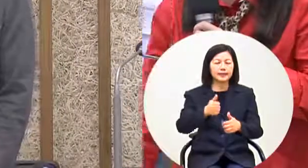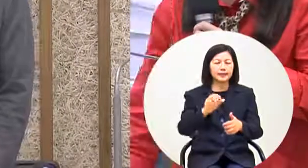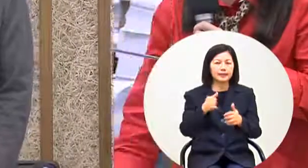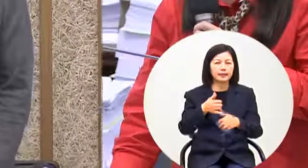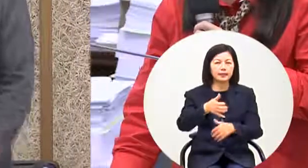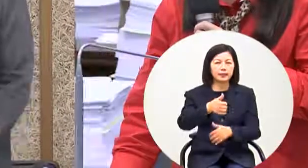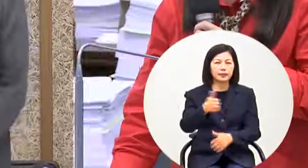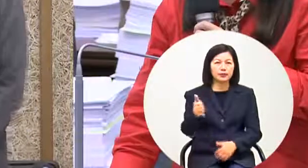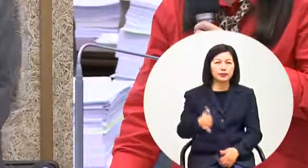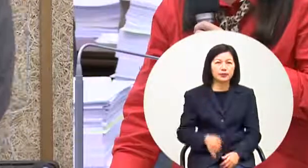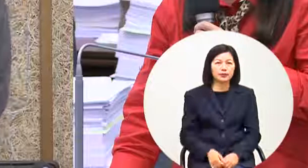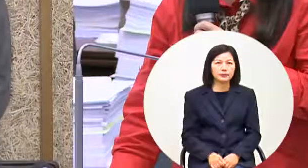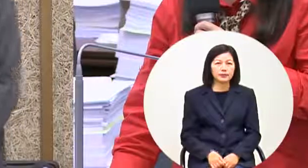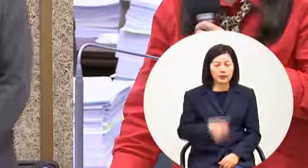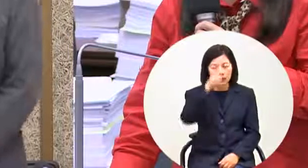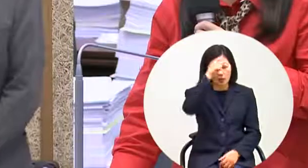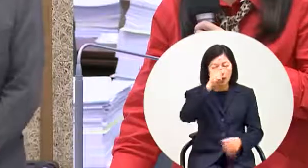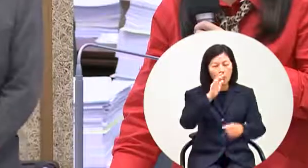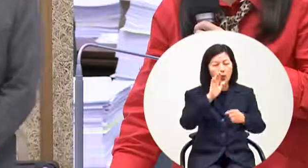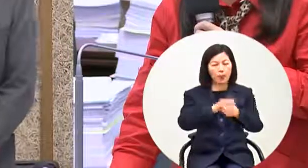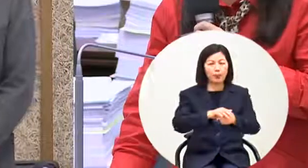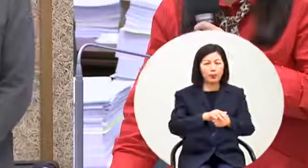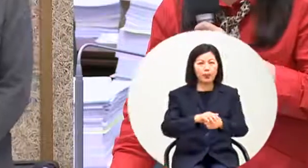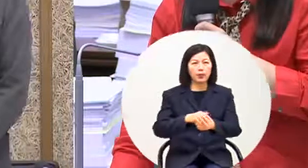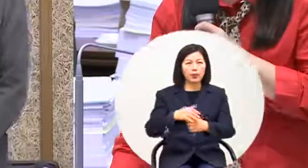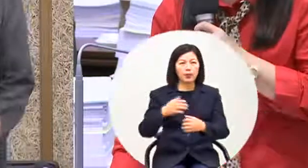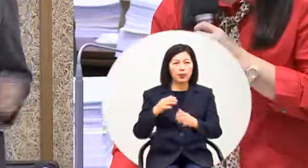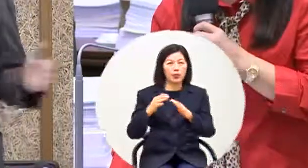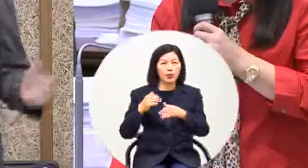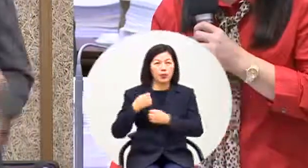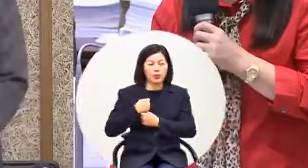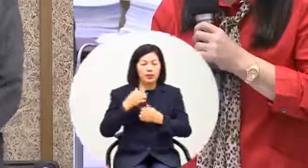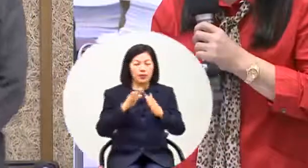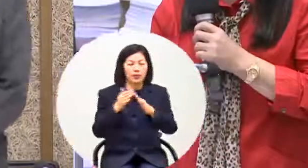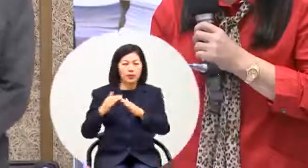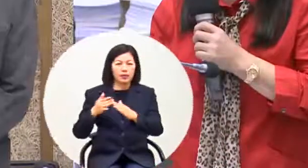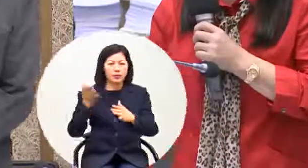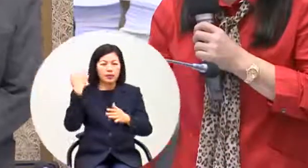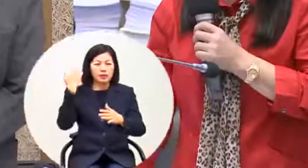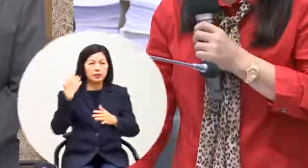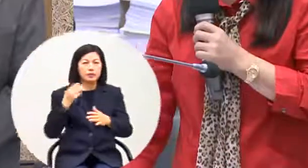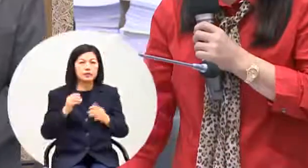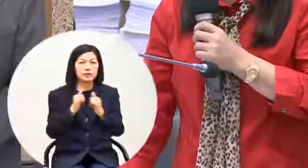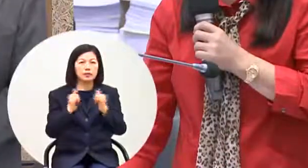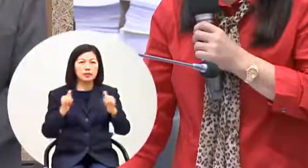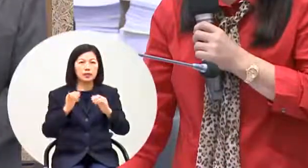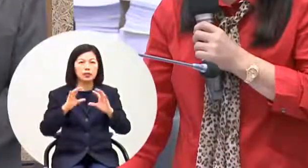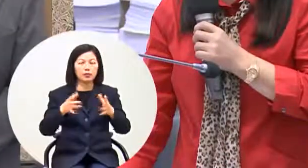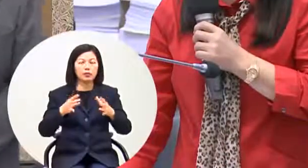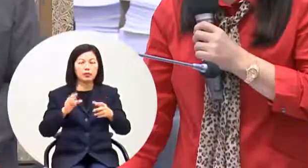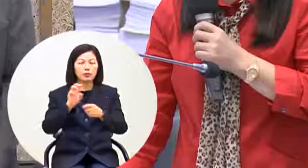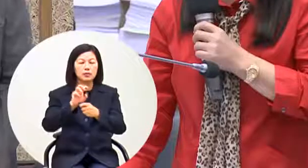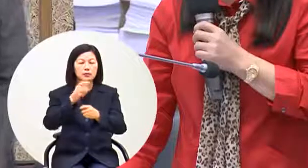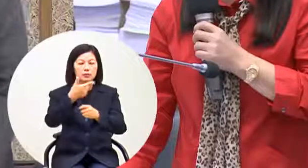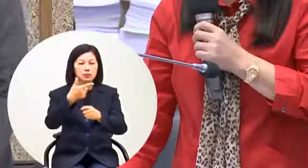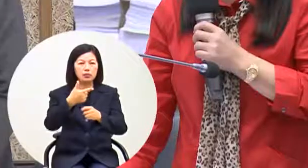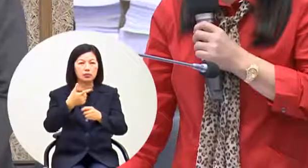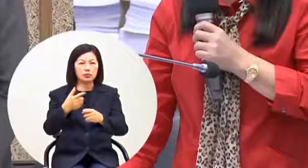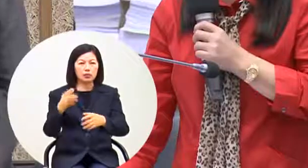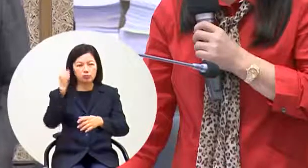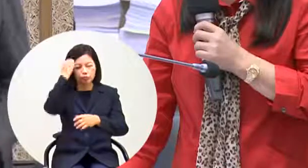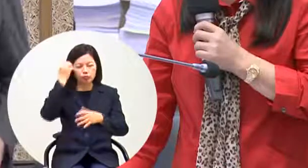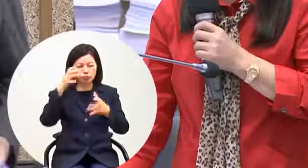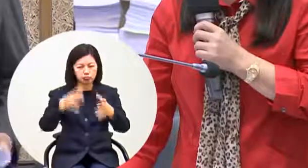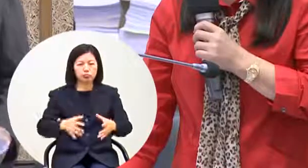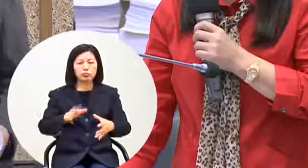实是台湾第一个眷村，当时在民国36年，孙立人将军的新一军就在这边。那它有非常丰厚的这个文